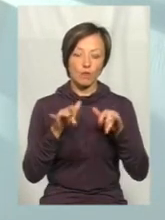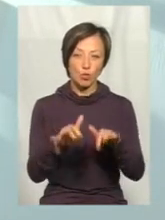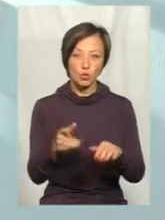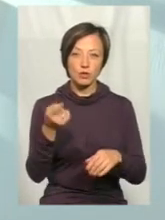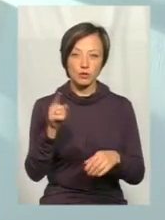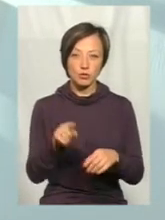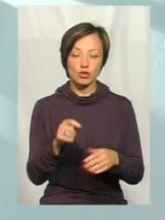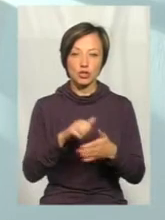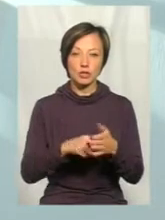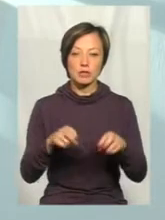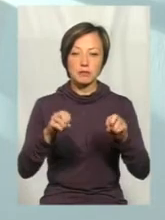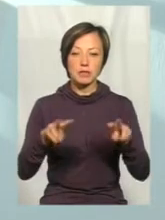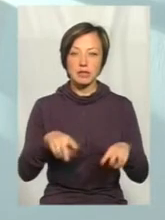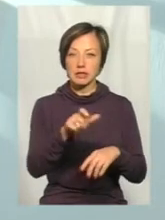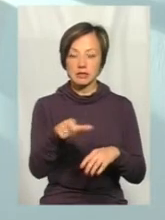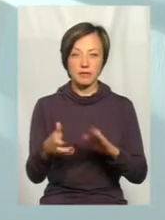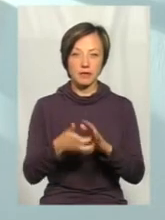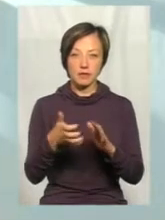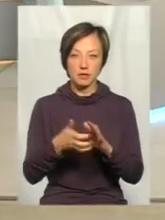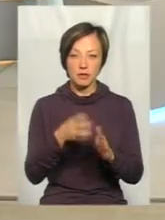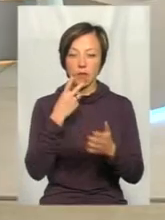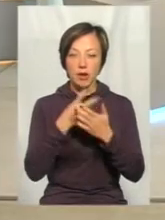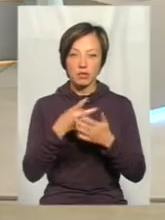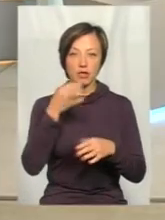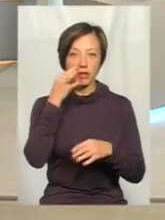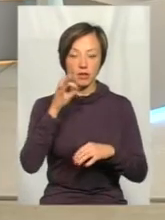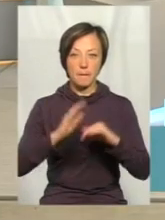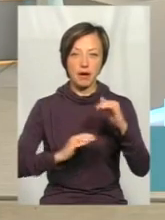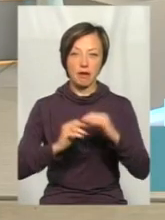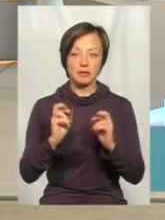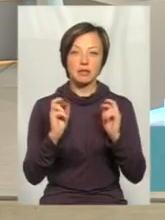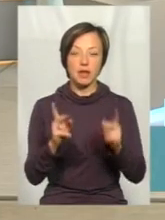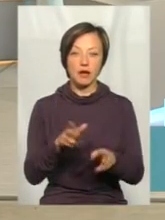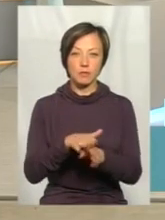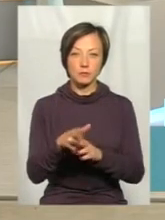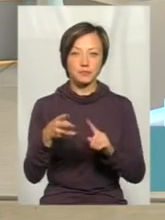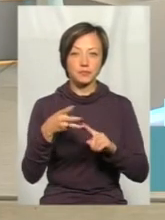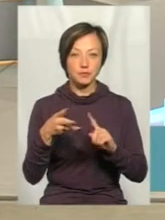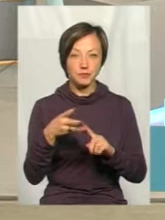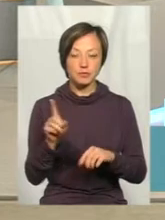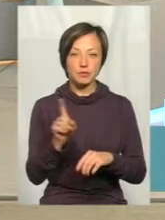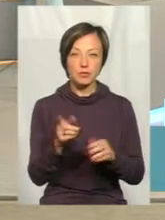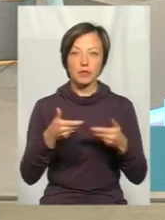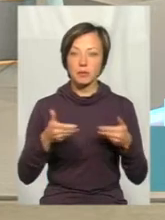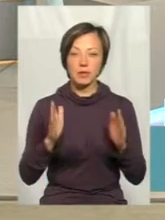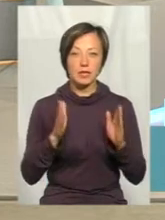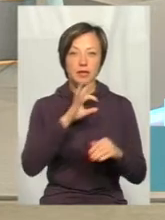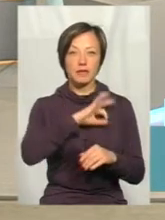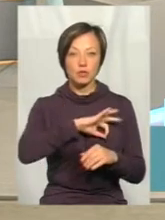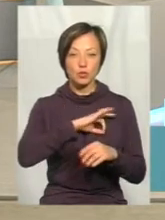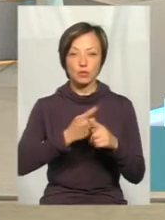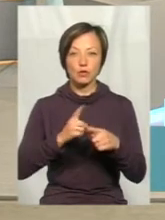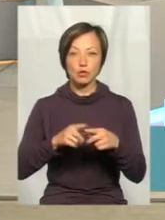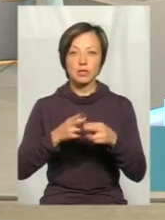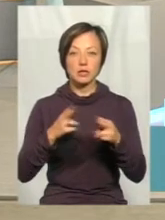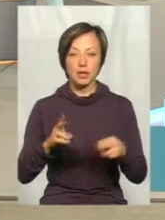що спеціалістів не вистачає. Щоб вони бачили на практиці, потрібно. Так, як це відбувається. Ну і третє, це то, що ми не тільки експлуатуємо цю